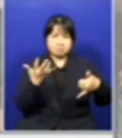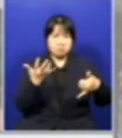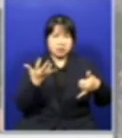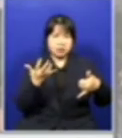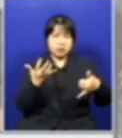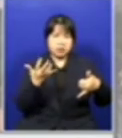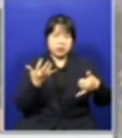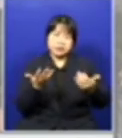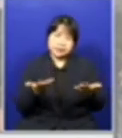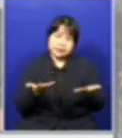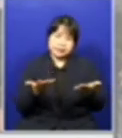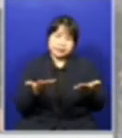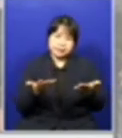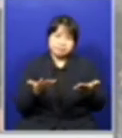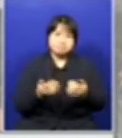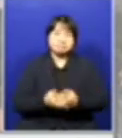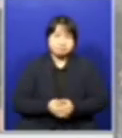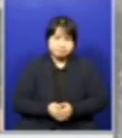ตกไป